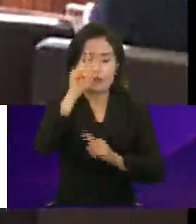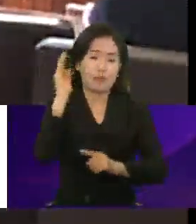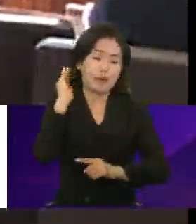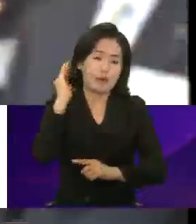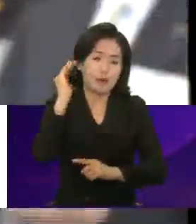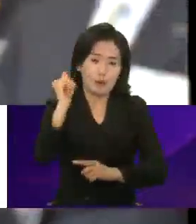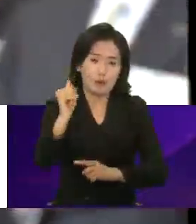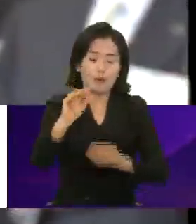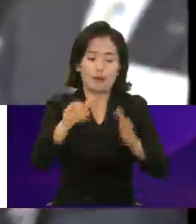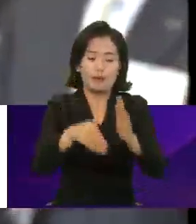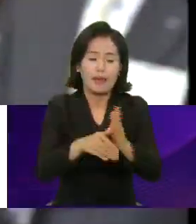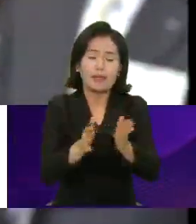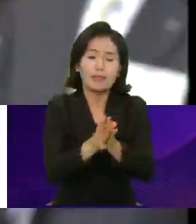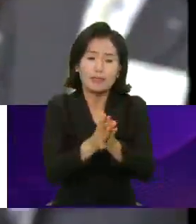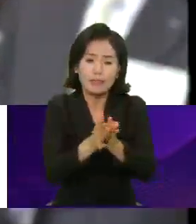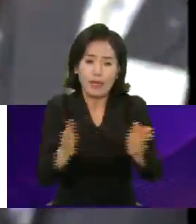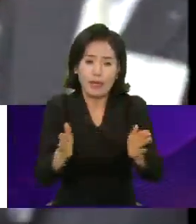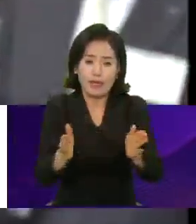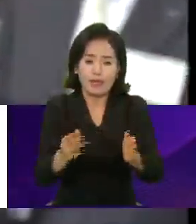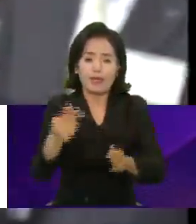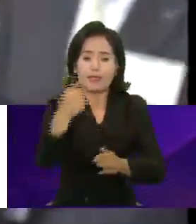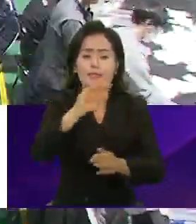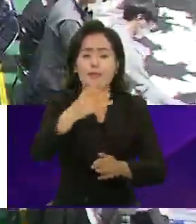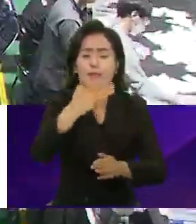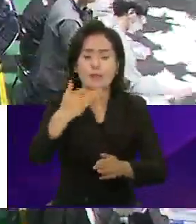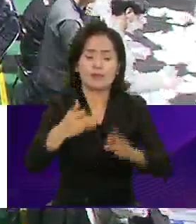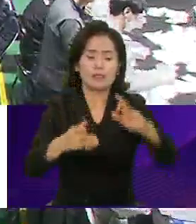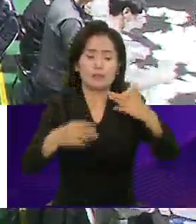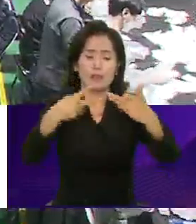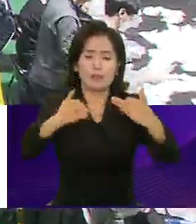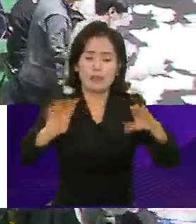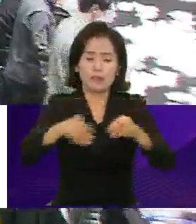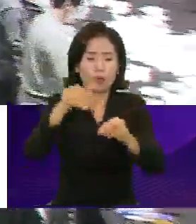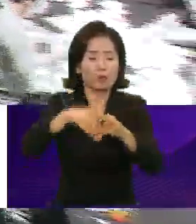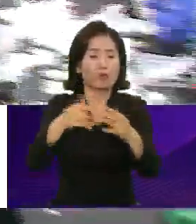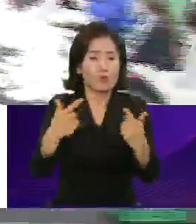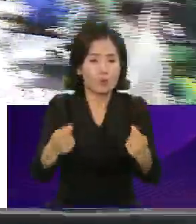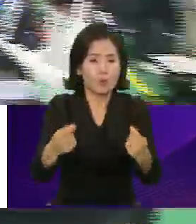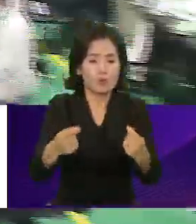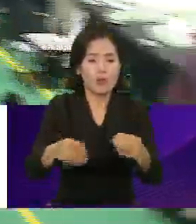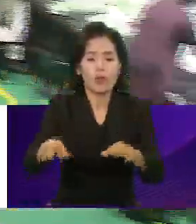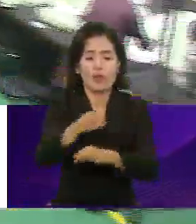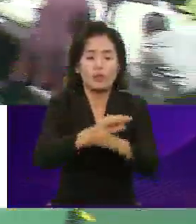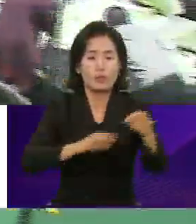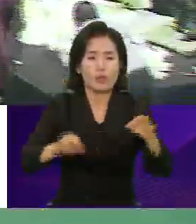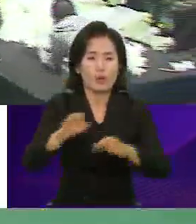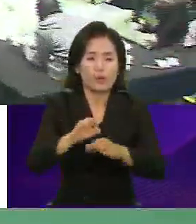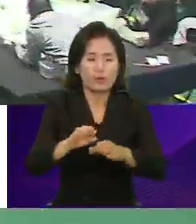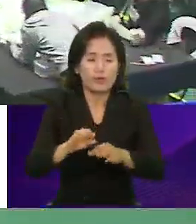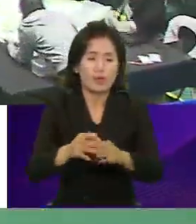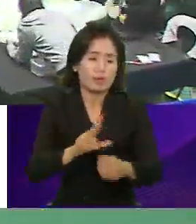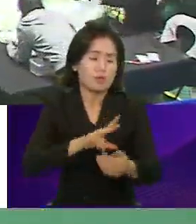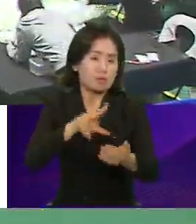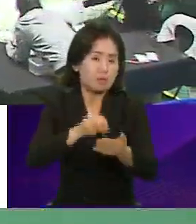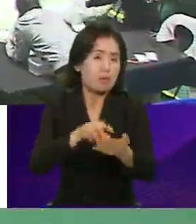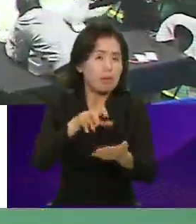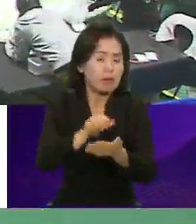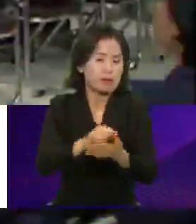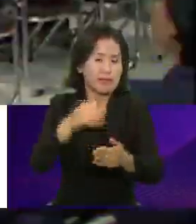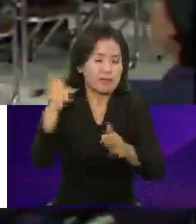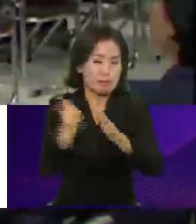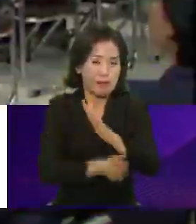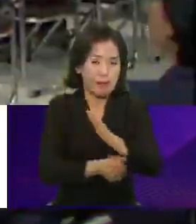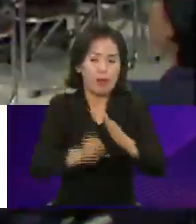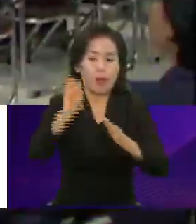정권 출범 넉 달 만에 치러진 2008년 18대 총선 역시 경제 이슈 선점에 실패하면서 광주